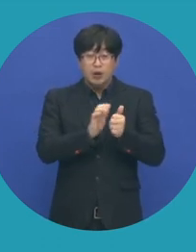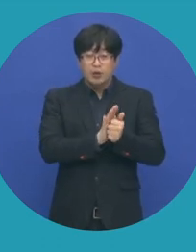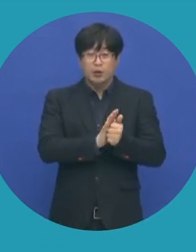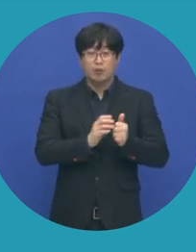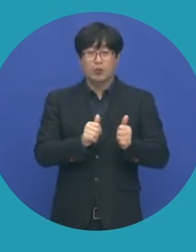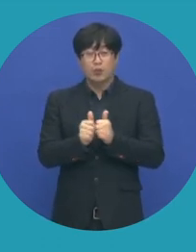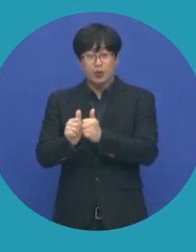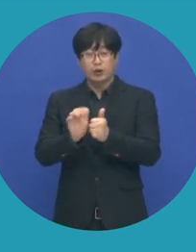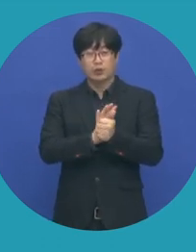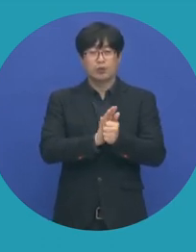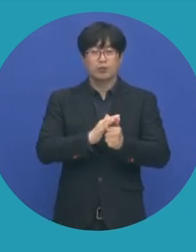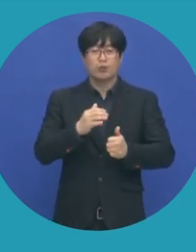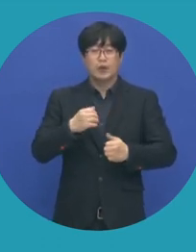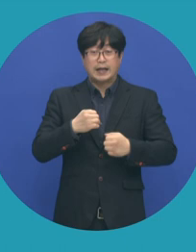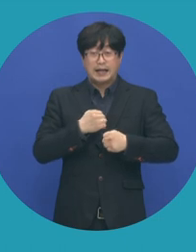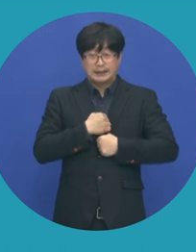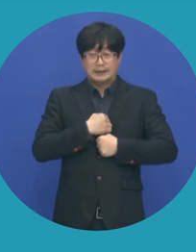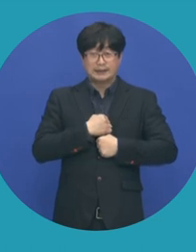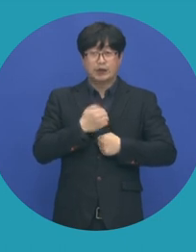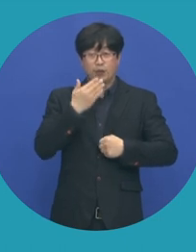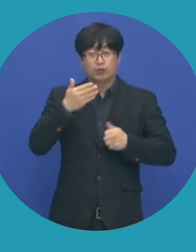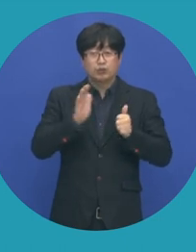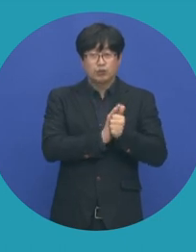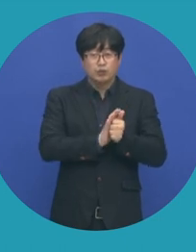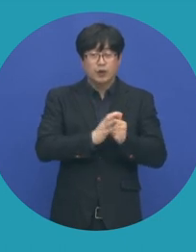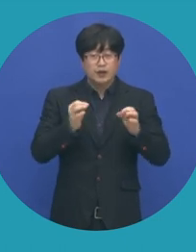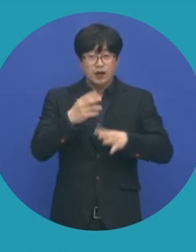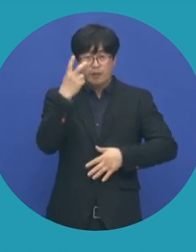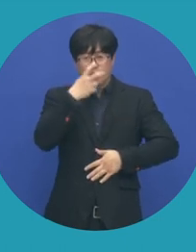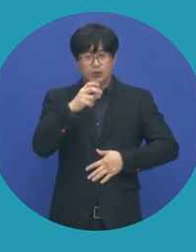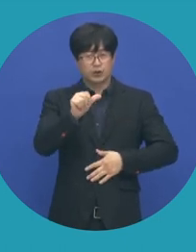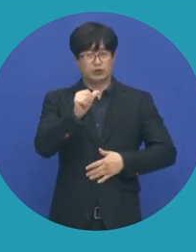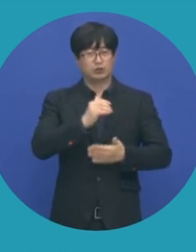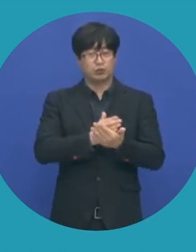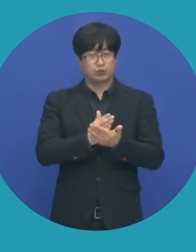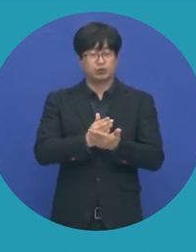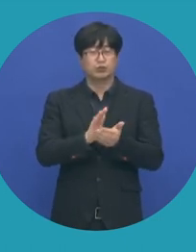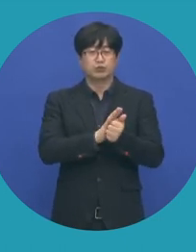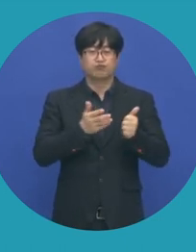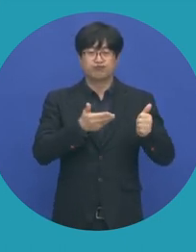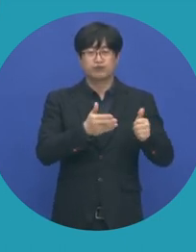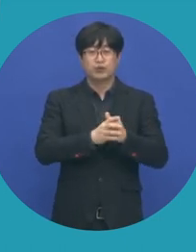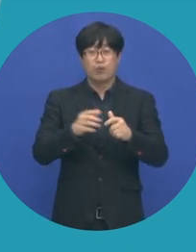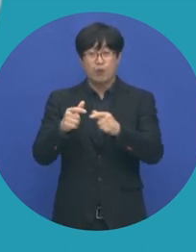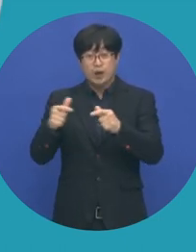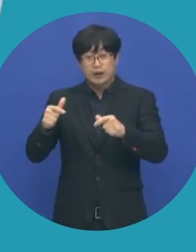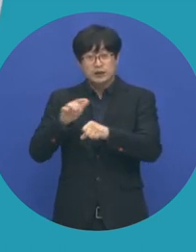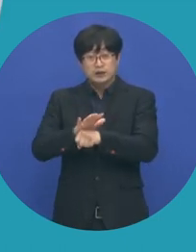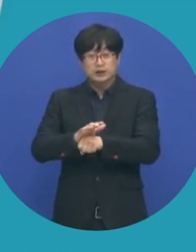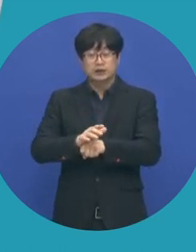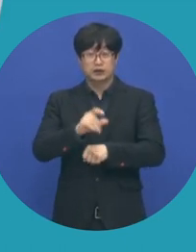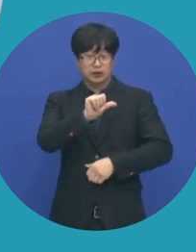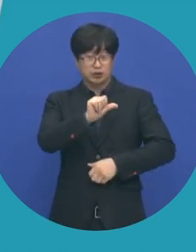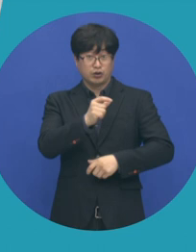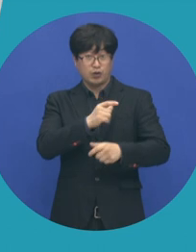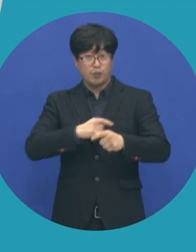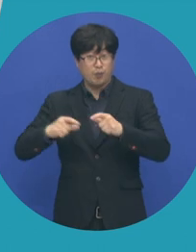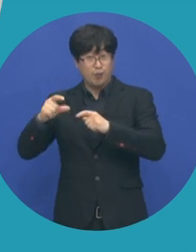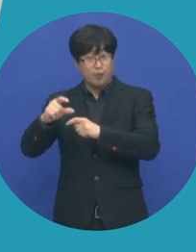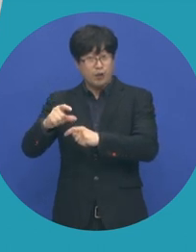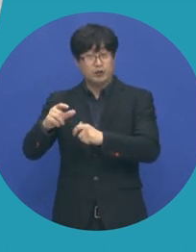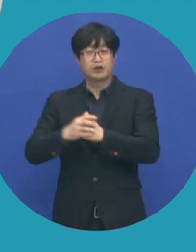동행돌봄, 주거안전, 식사지원, 일시보호 등 5개 서비스를 제공합니다. 확대형은 기본형 5개